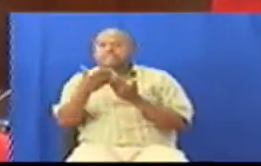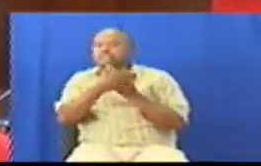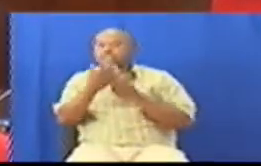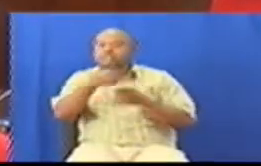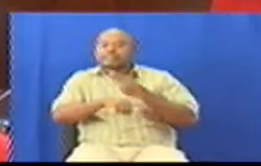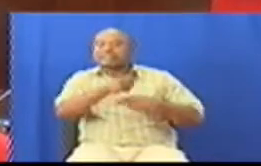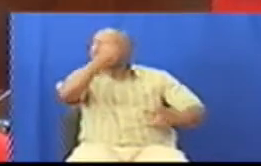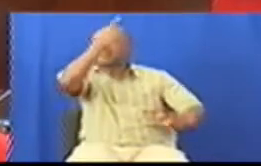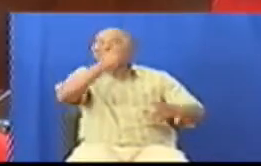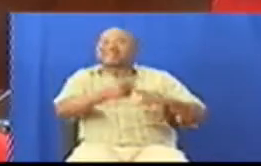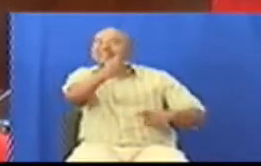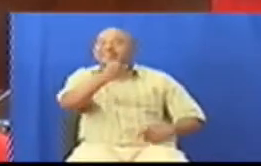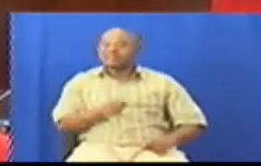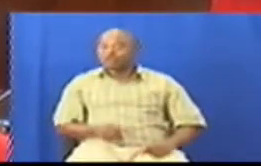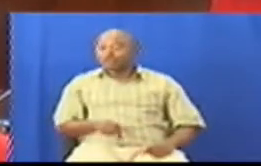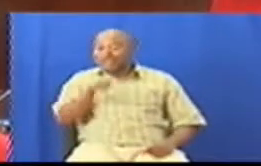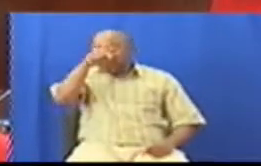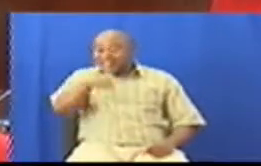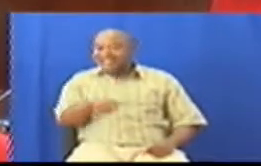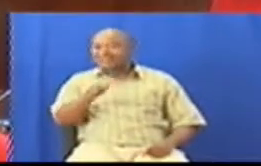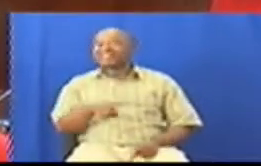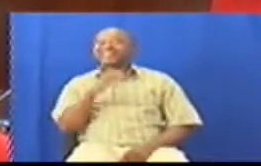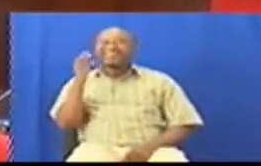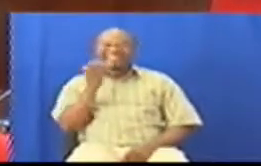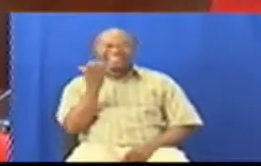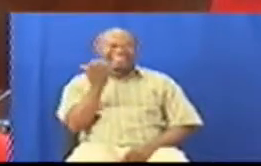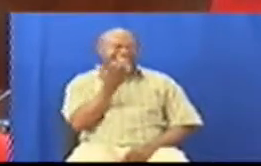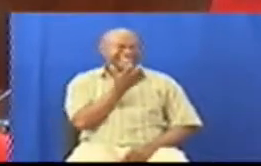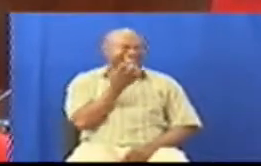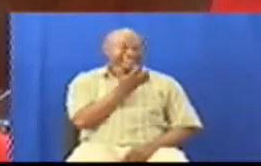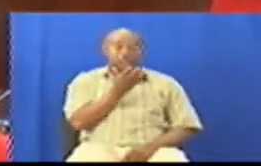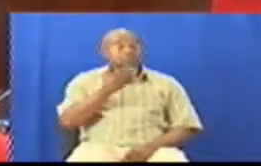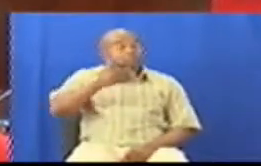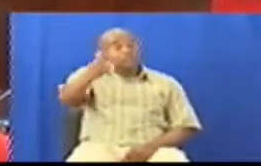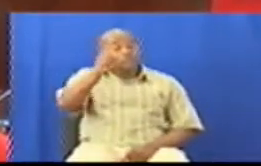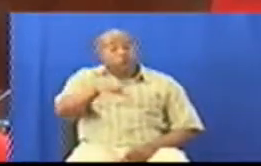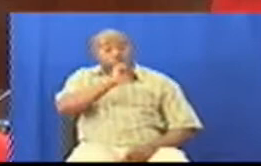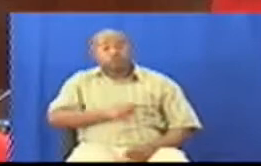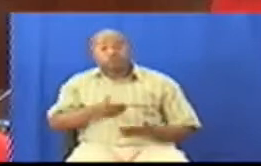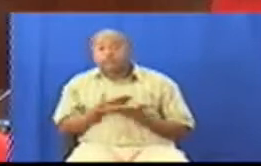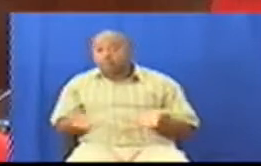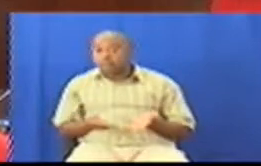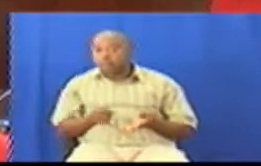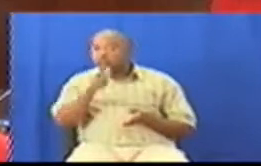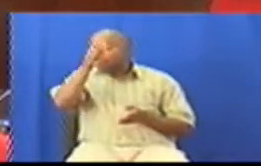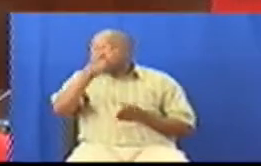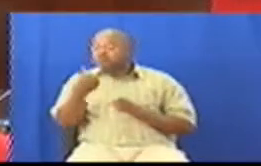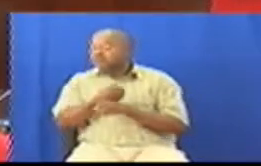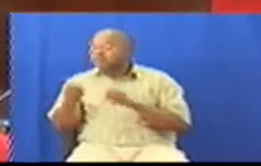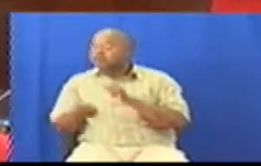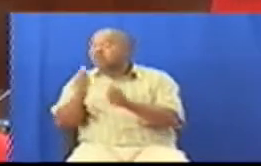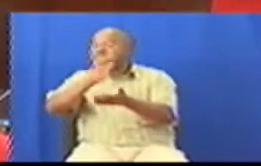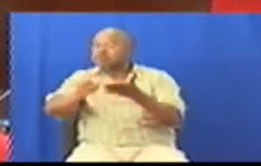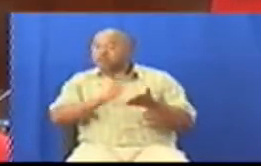hatari kubwa. Leo tunacheka tuko hapa, lakini hakuna mtu atakayevumilia kuona anapolwa, kuona anafanywa vitu vya ajabu